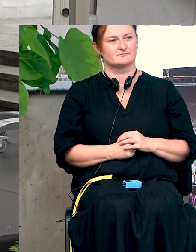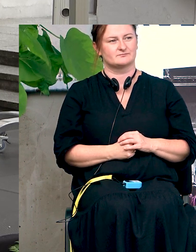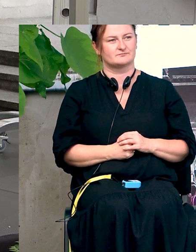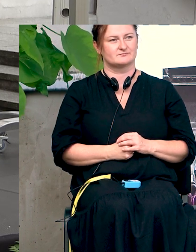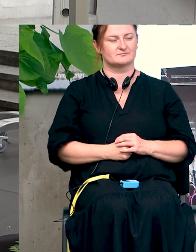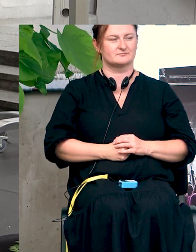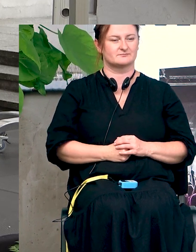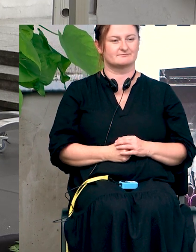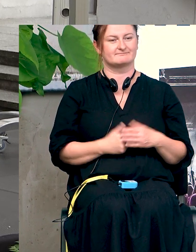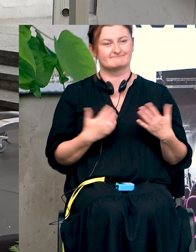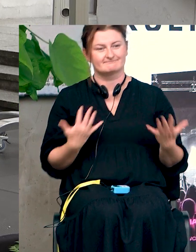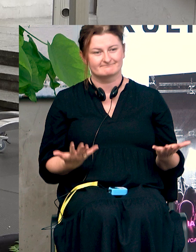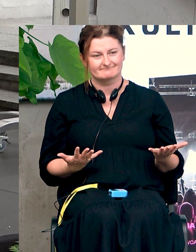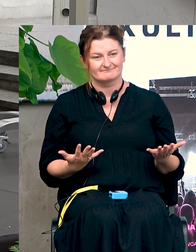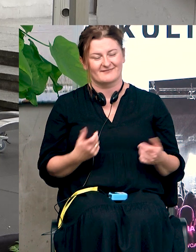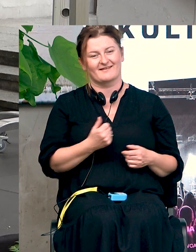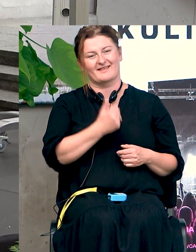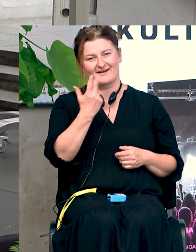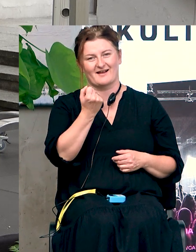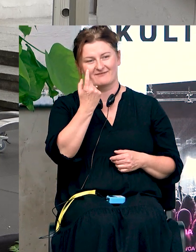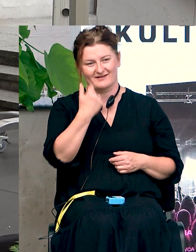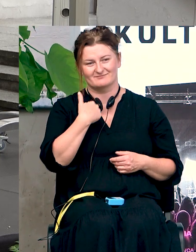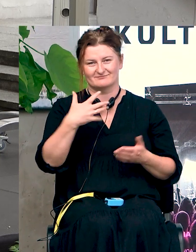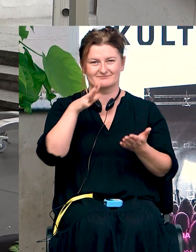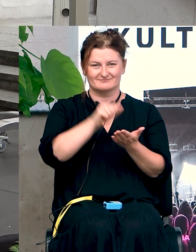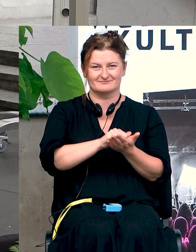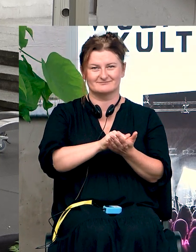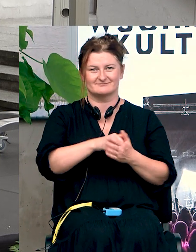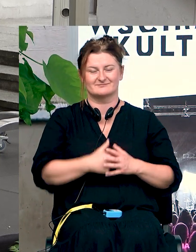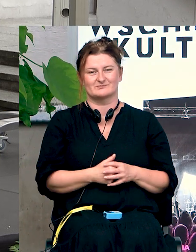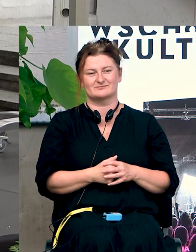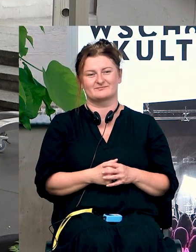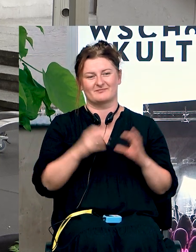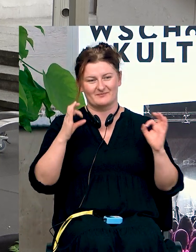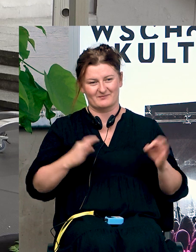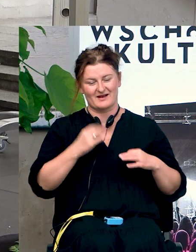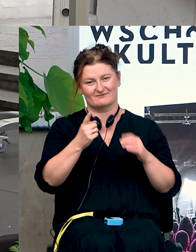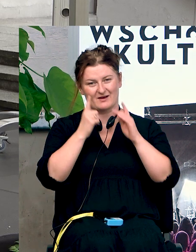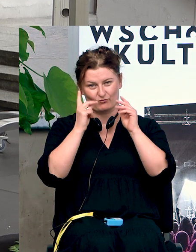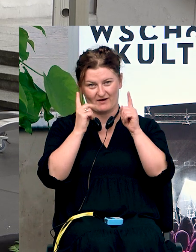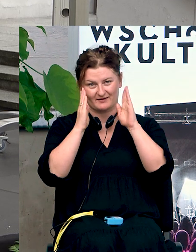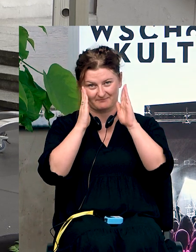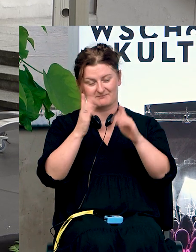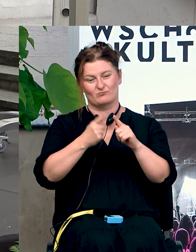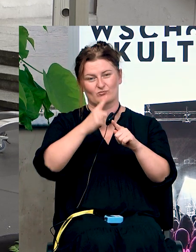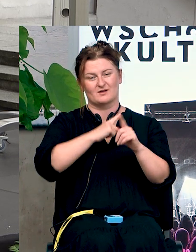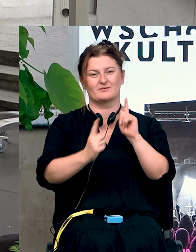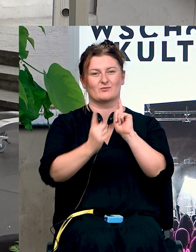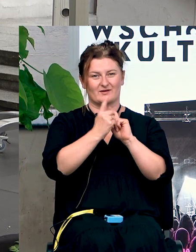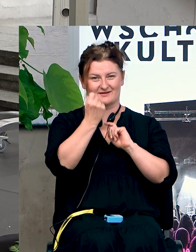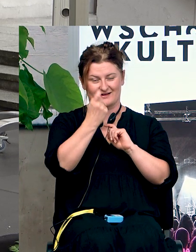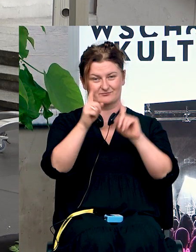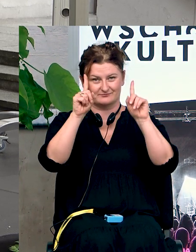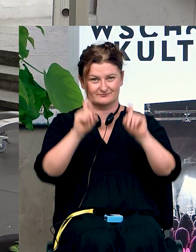I niestety zabiorę kilka chwil z Państwa uwagi przed spotkaniem, które za chwilę